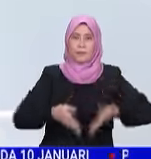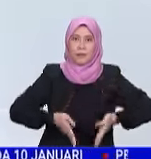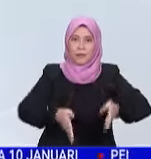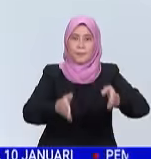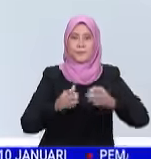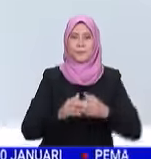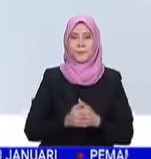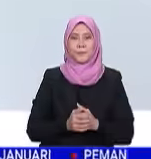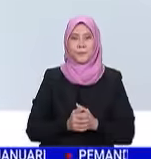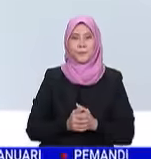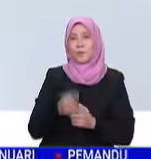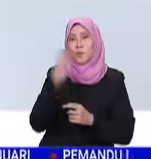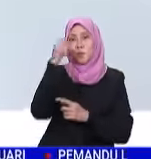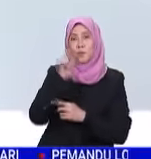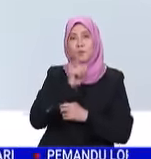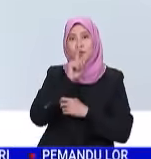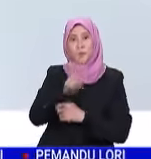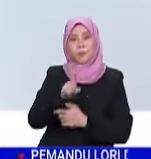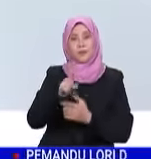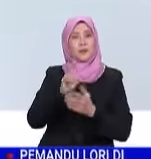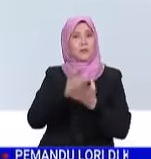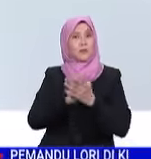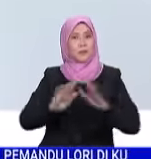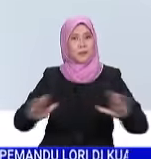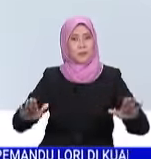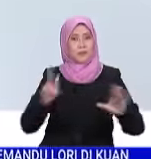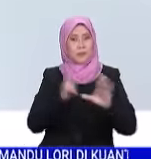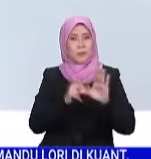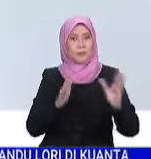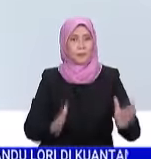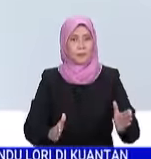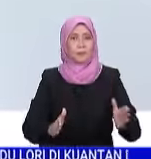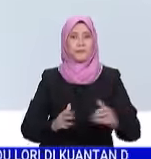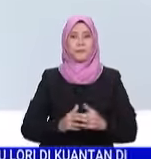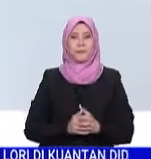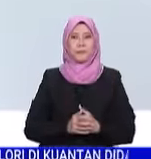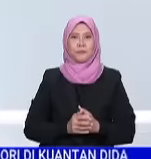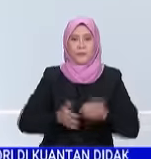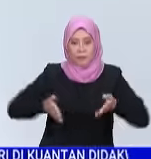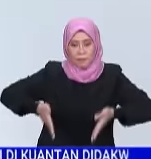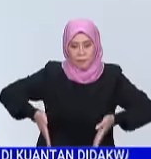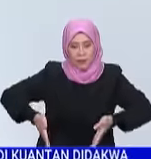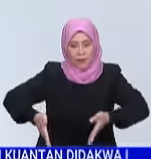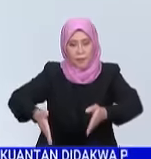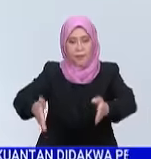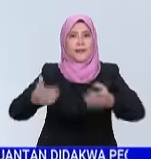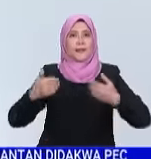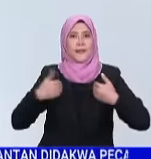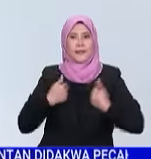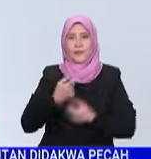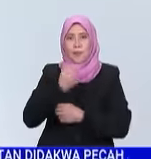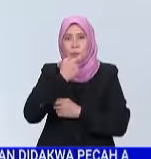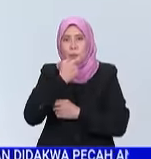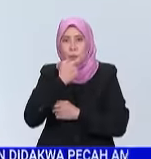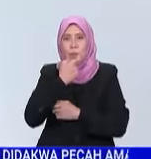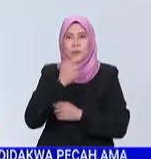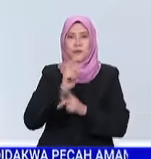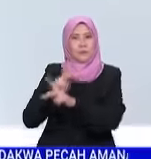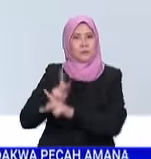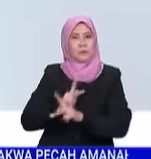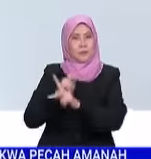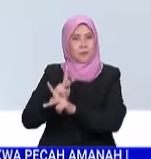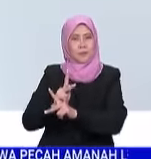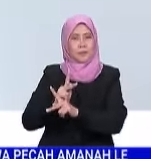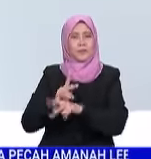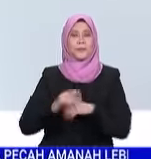keselamatan para peserta di sepanjang jalan tu kita kita ada Marshal kita selain